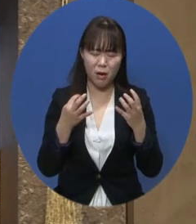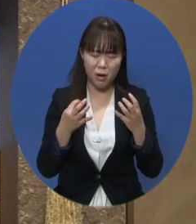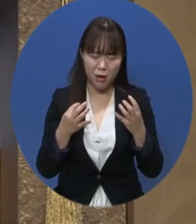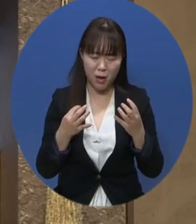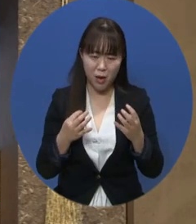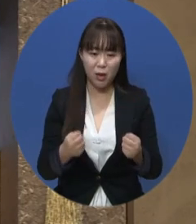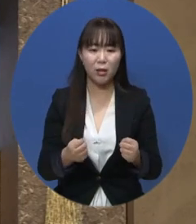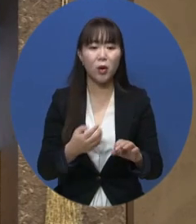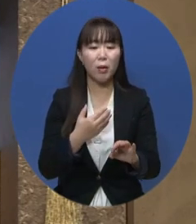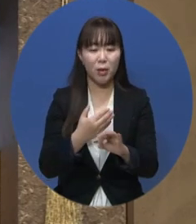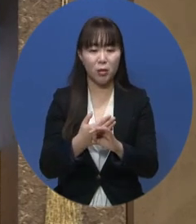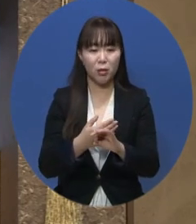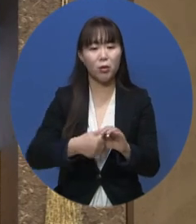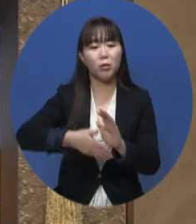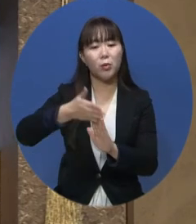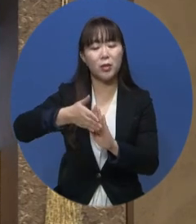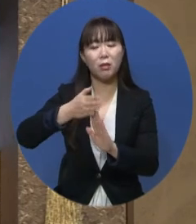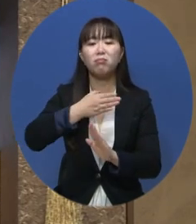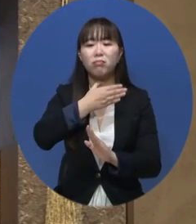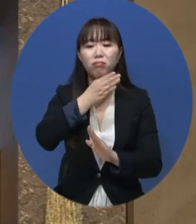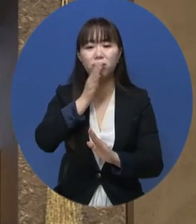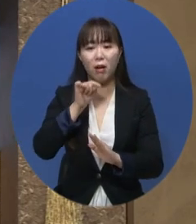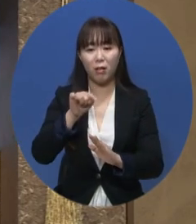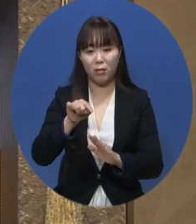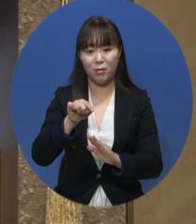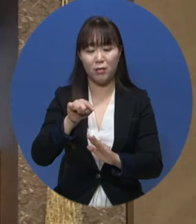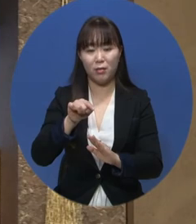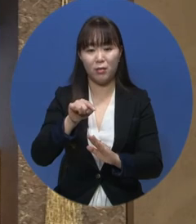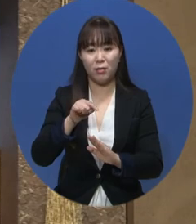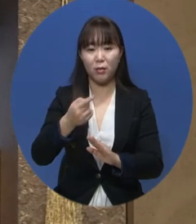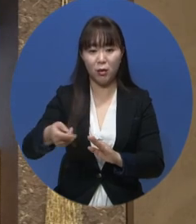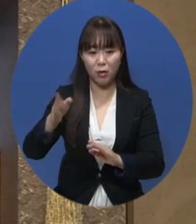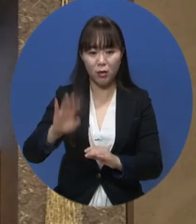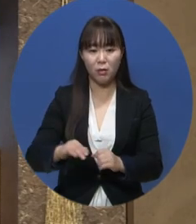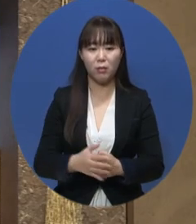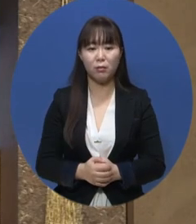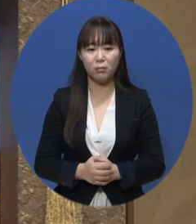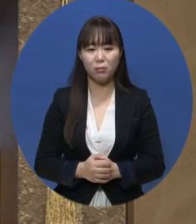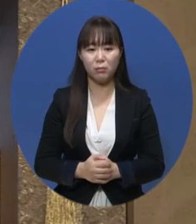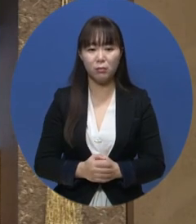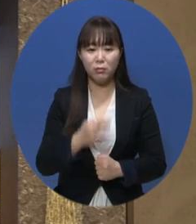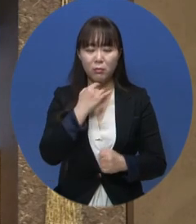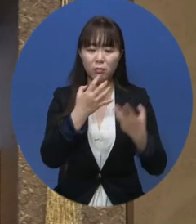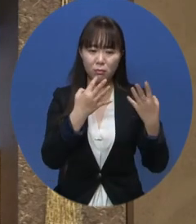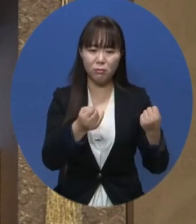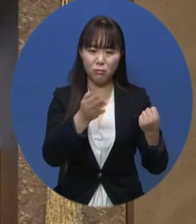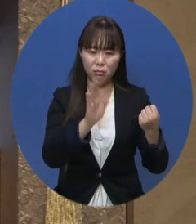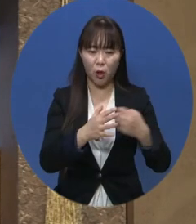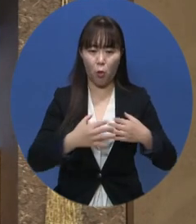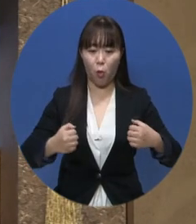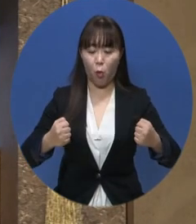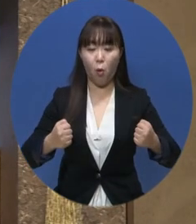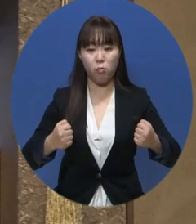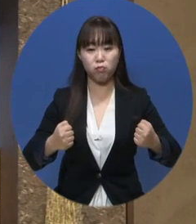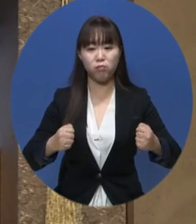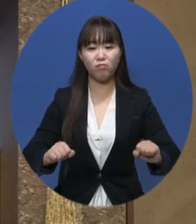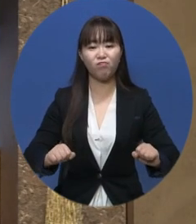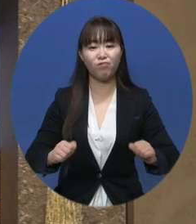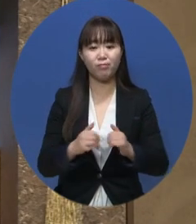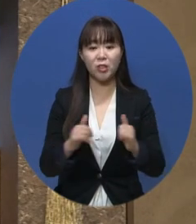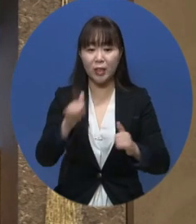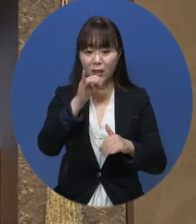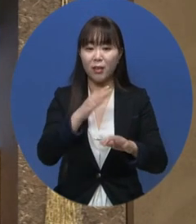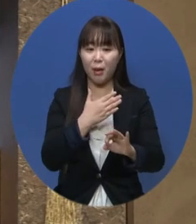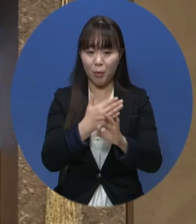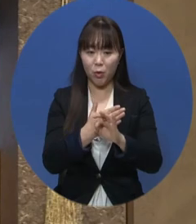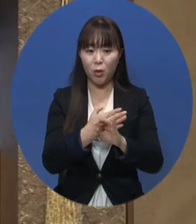한 분들이 많다고 하면 도시가 늙어지는 거고. 근데 나이가 많지만 건강하신 분들이 많다면